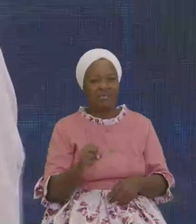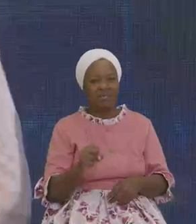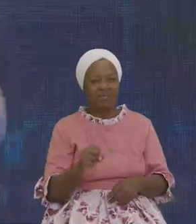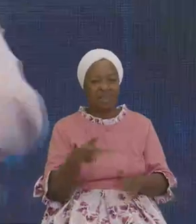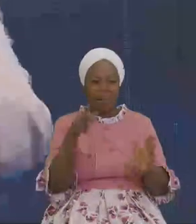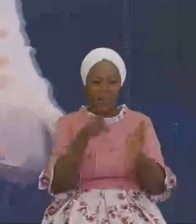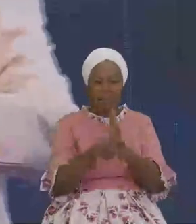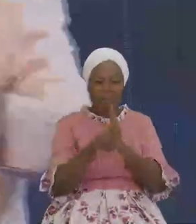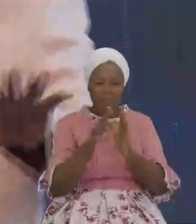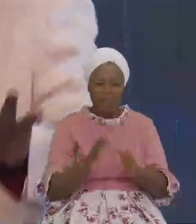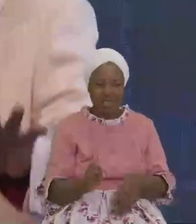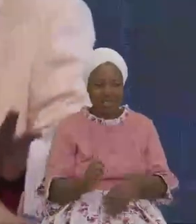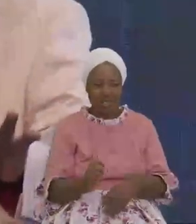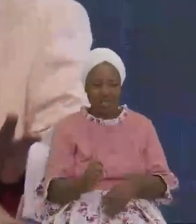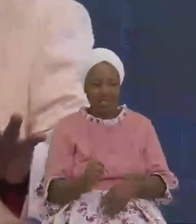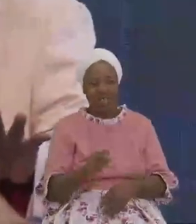l'ivrognerie,